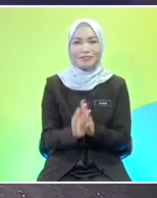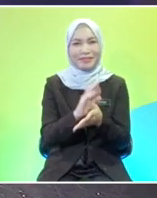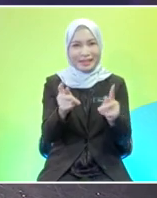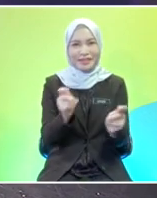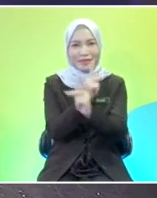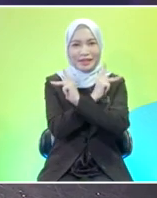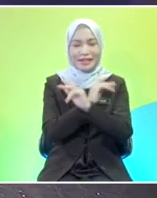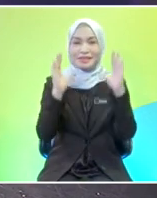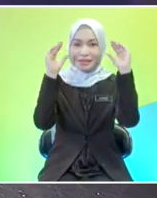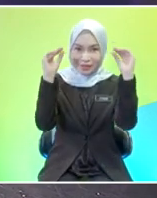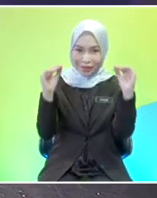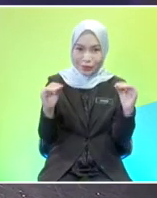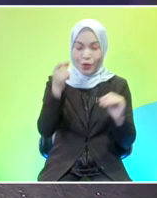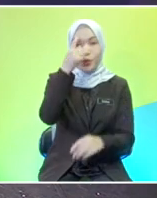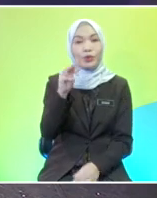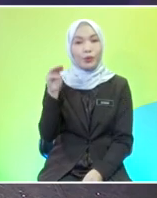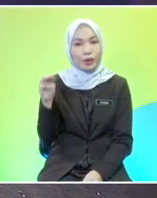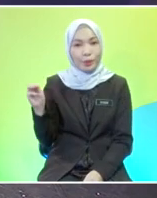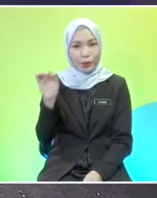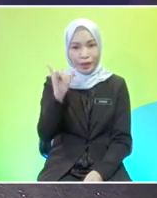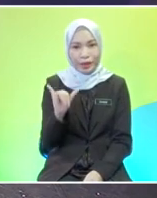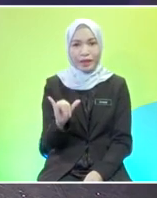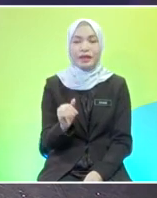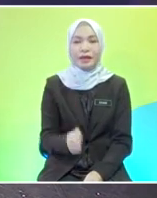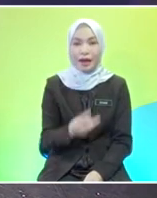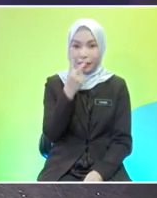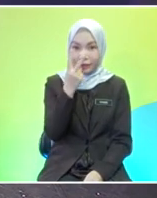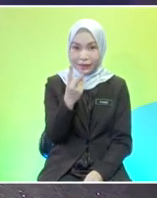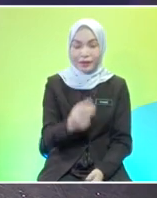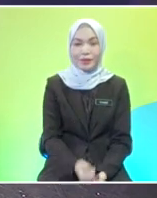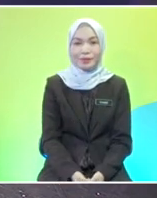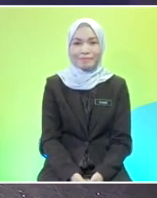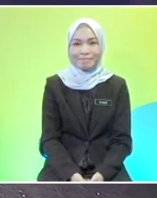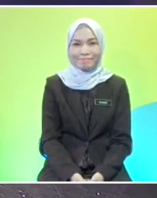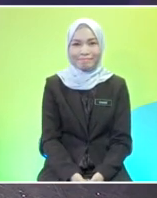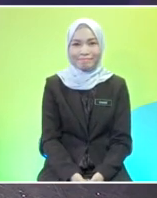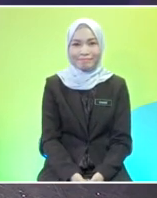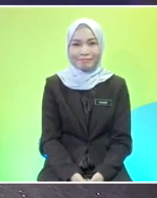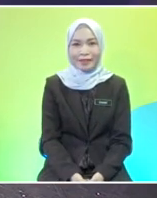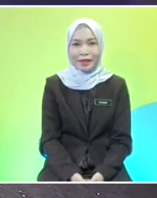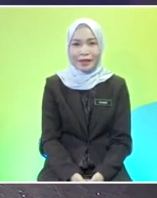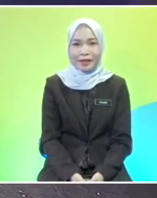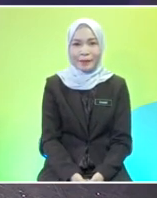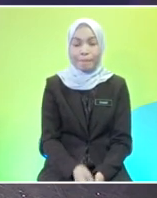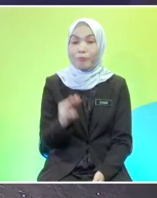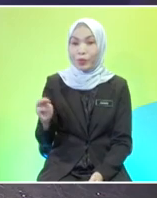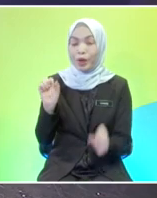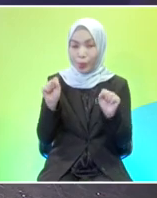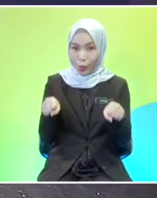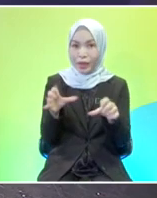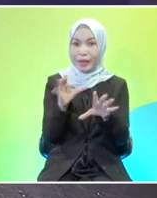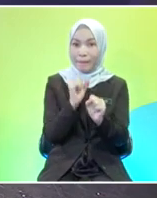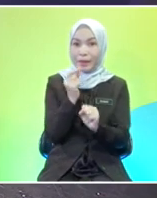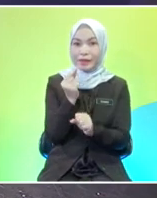dan bagi murid-murid yang sedang menuntun di mana kamu boleh mendapat sedikit eee ya